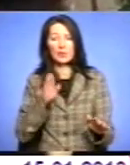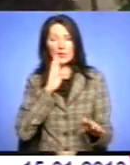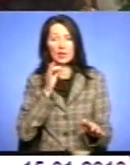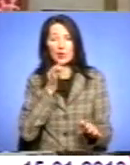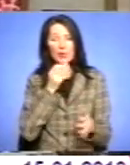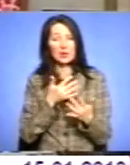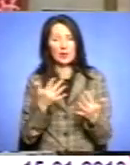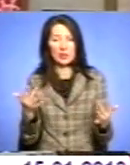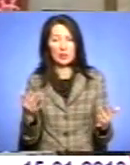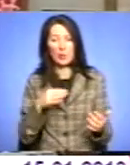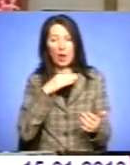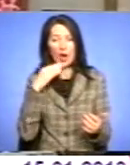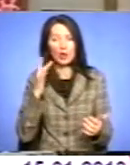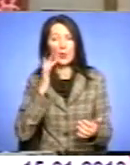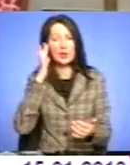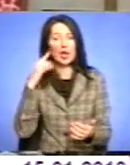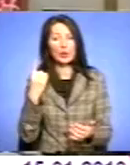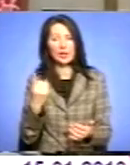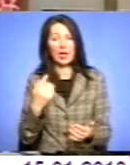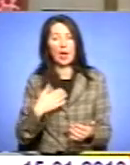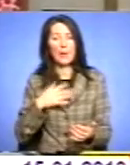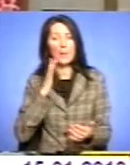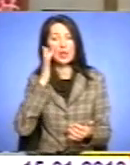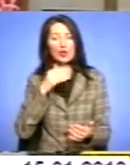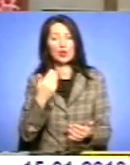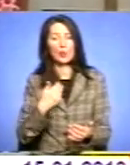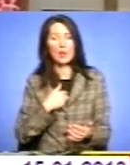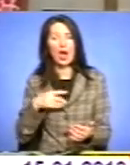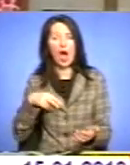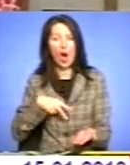одна. Я мрію, щоб я ходила, мрію,